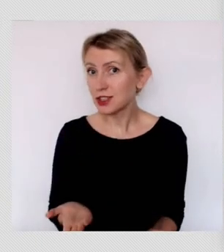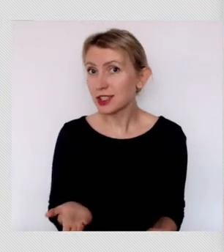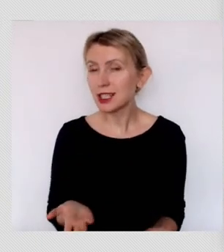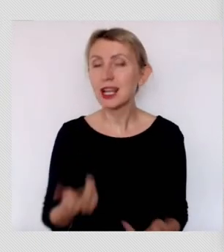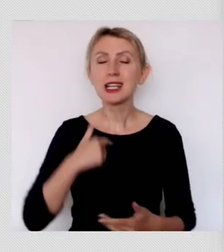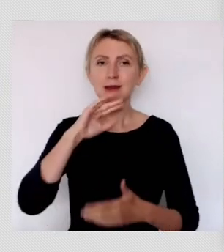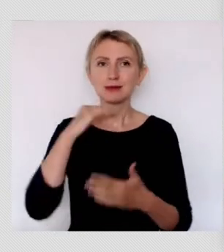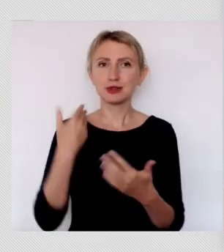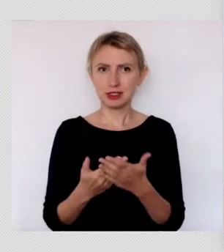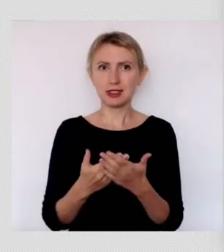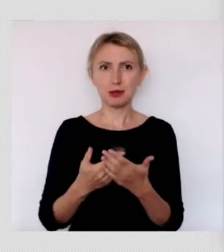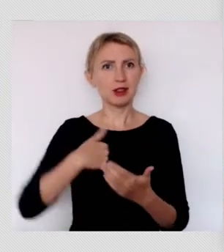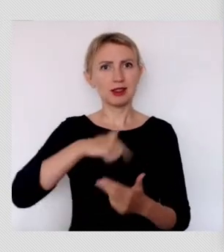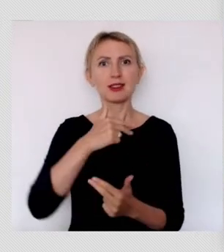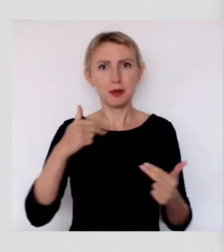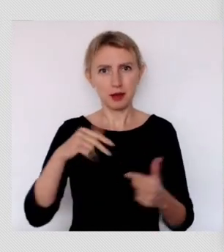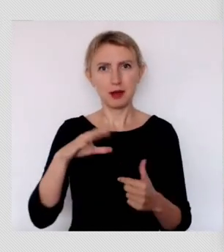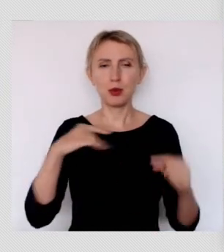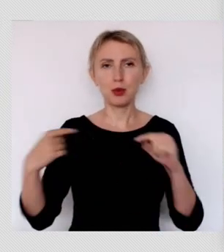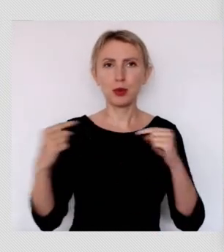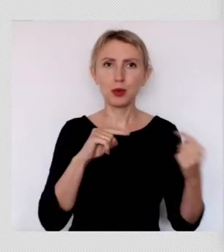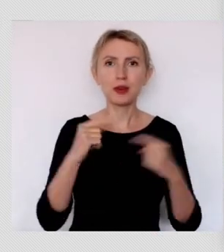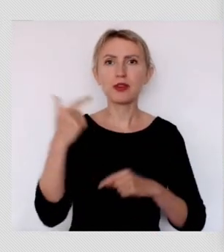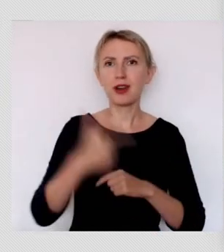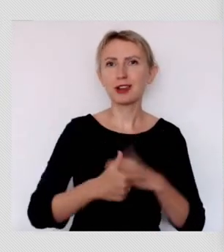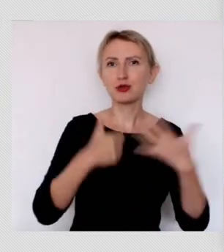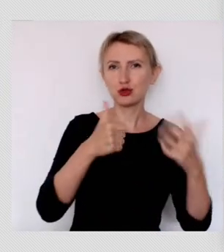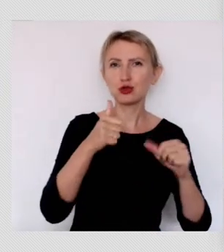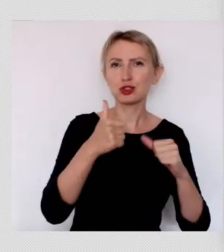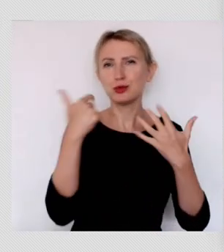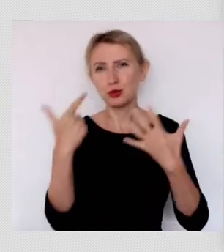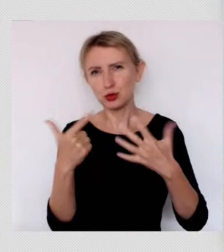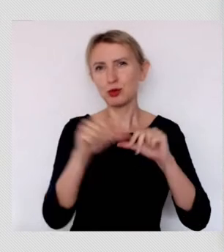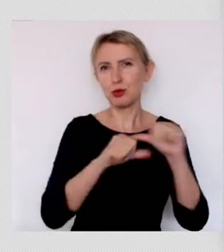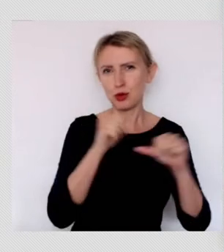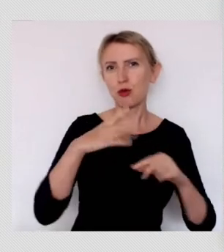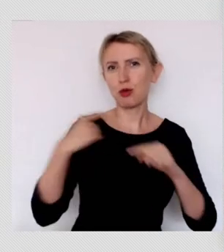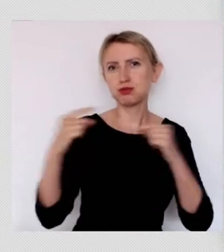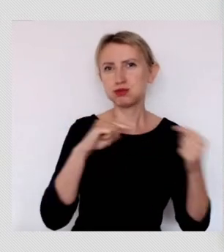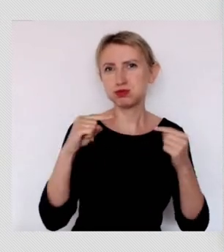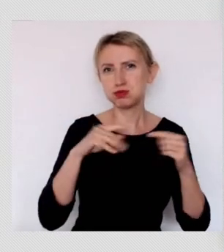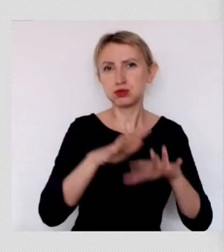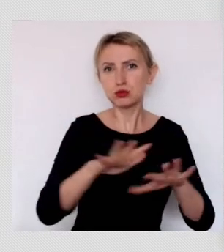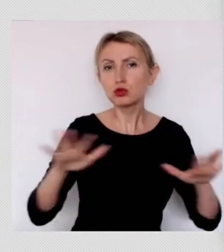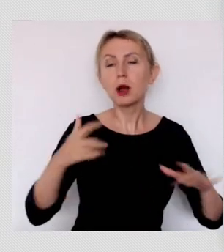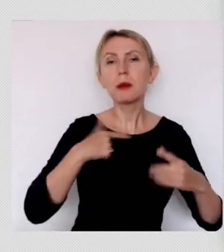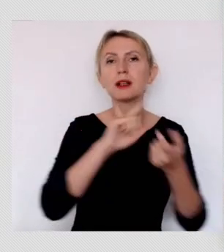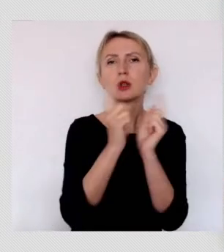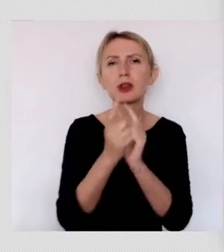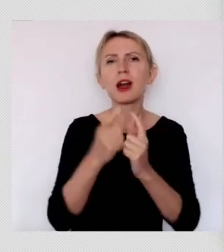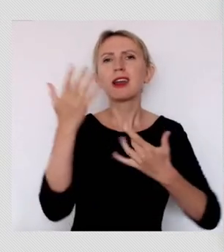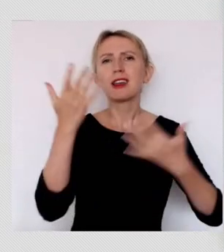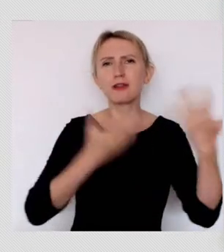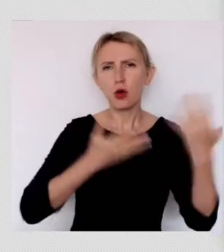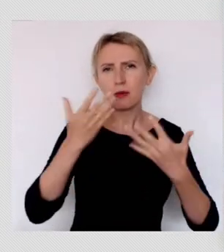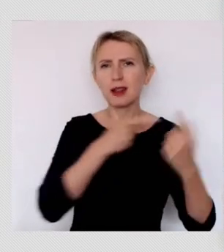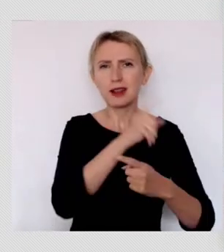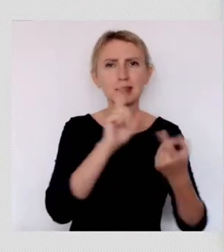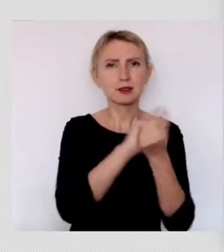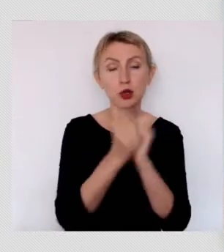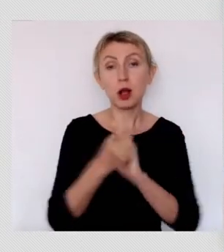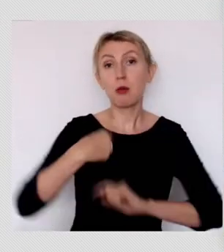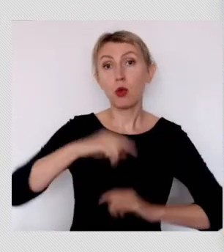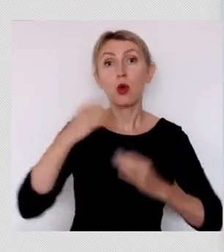się, że myśmy na ten temat dyskutowali już w 2006-2007 roku. Spotykaliśmy się zresztą z informatykami, bo rozważaliśmy na przykład